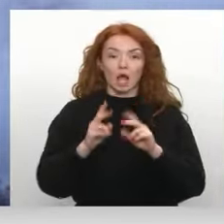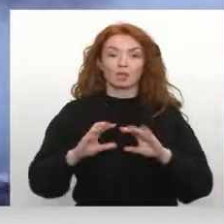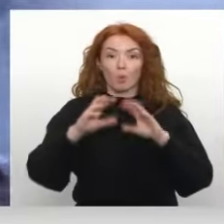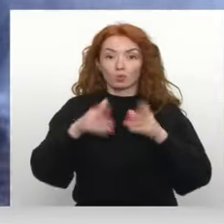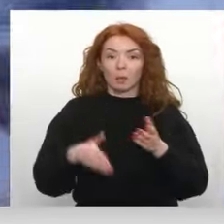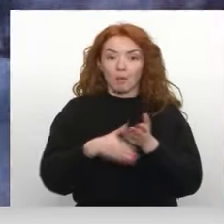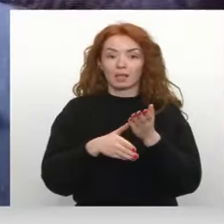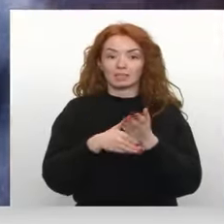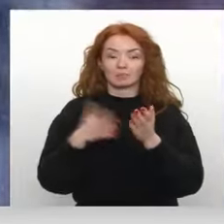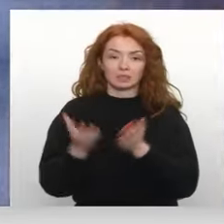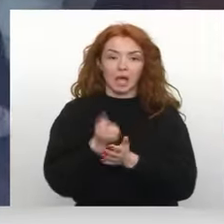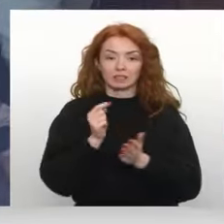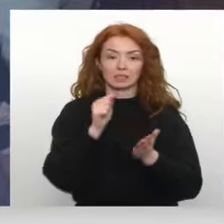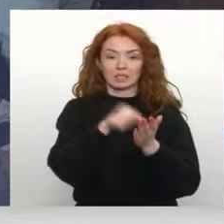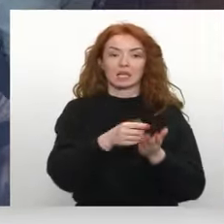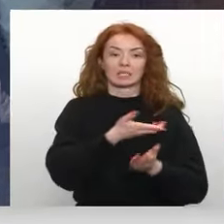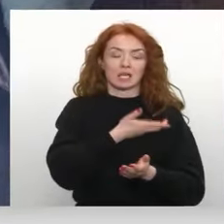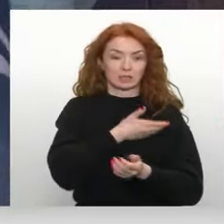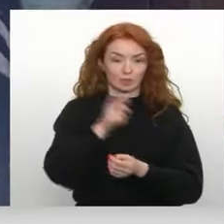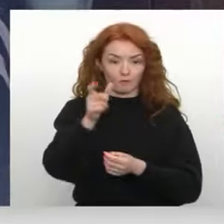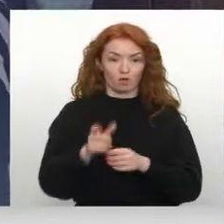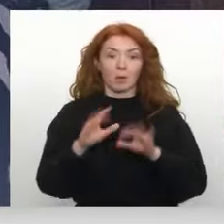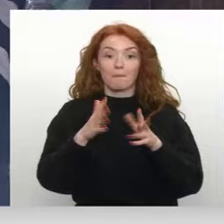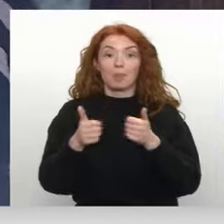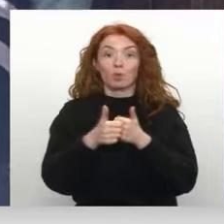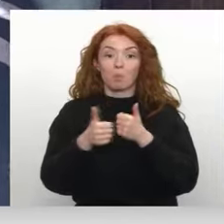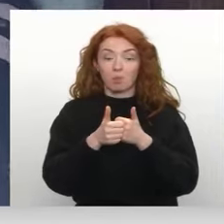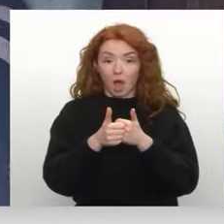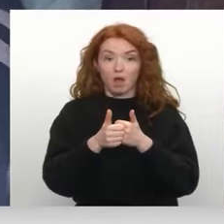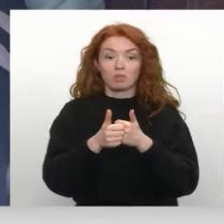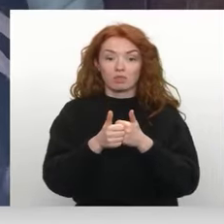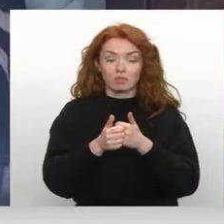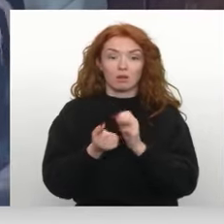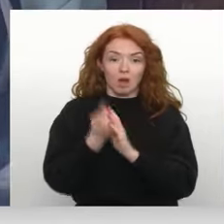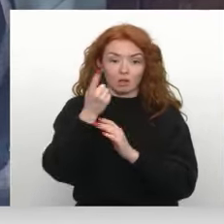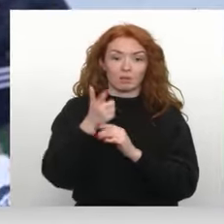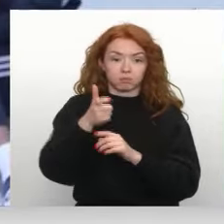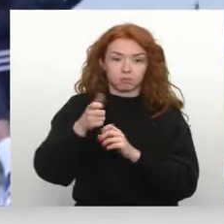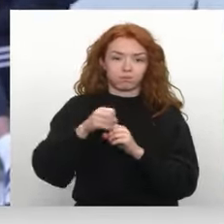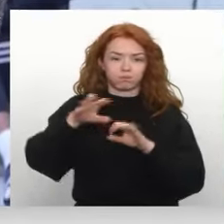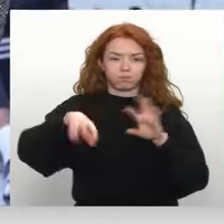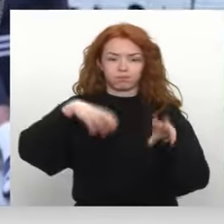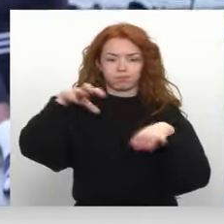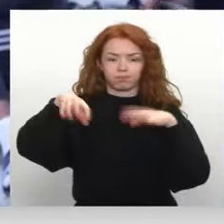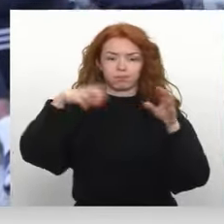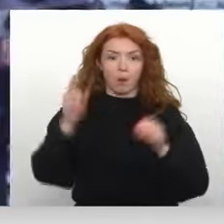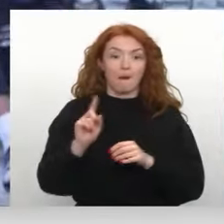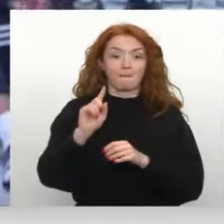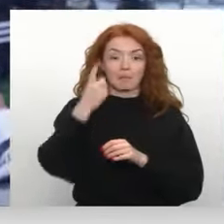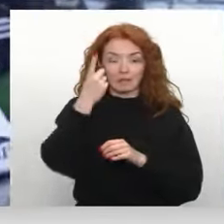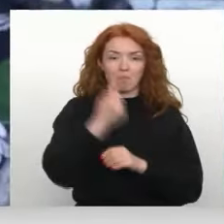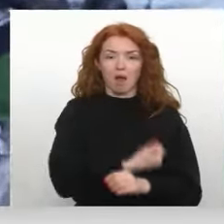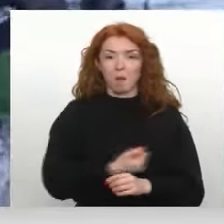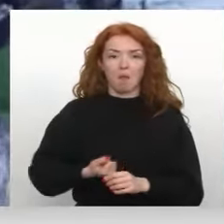palīdzību sasniedz civiliedzīvotājus bet turpat kārtējo šāviņu radītie dūmu vāli pirmā ramadāna